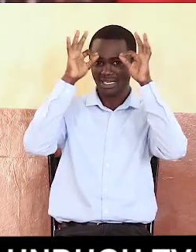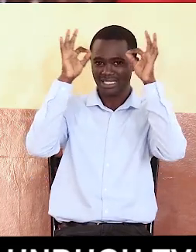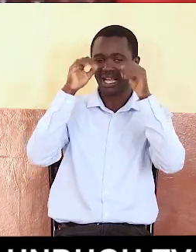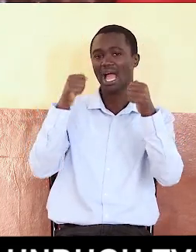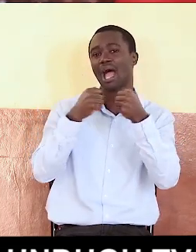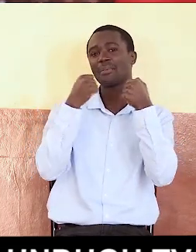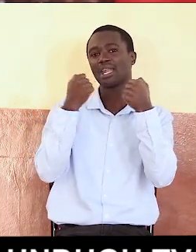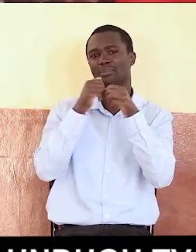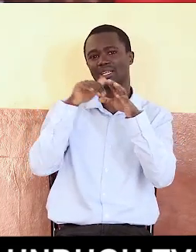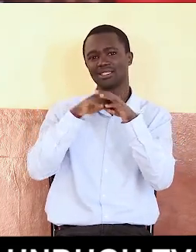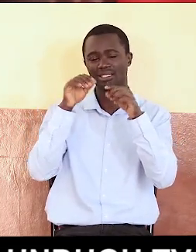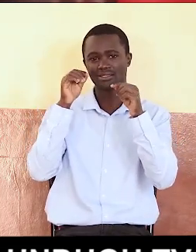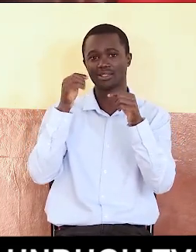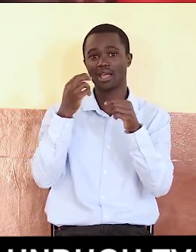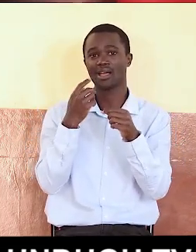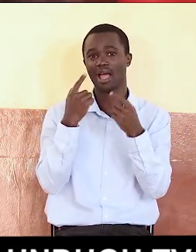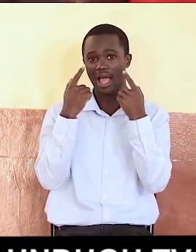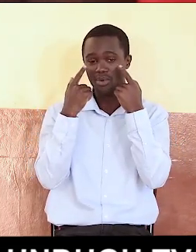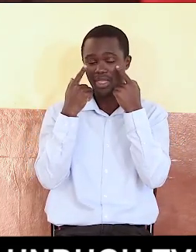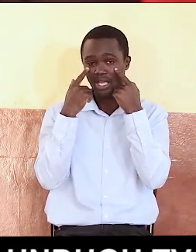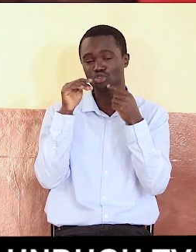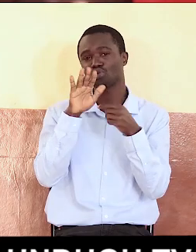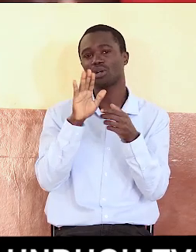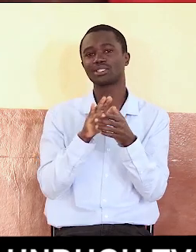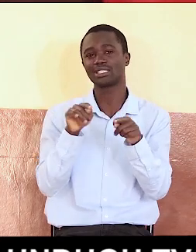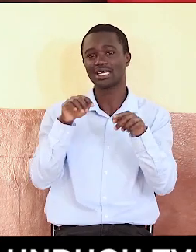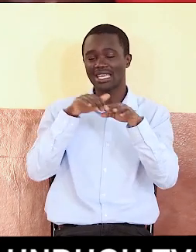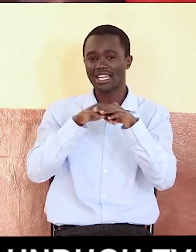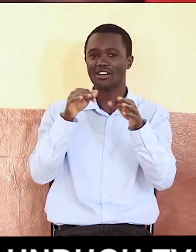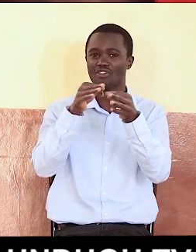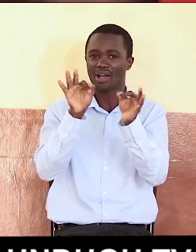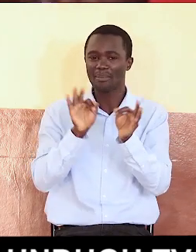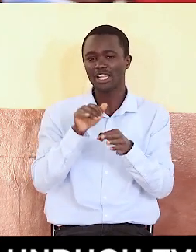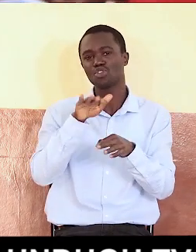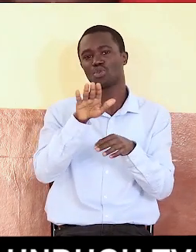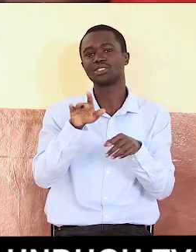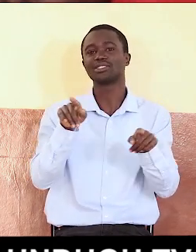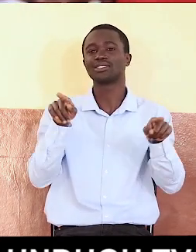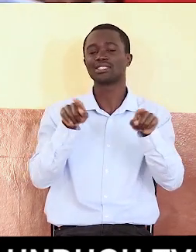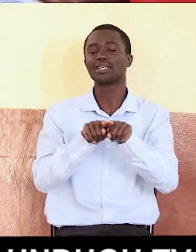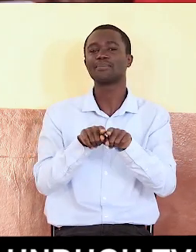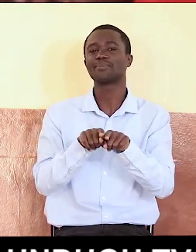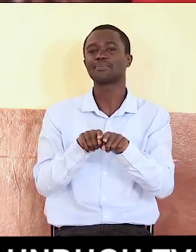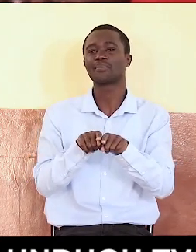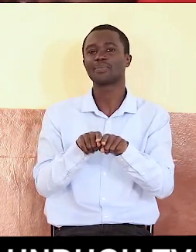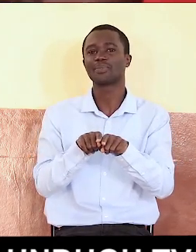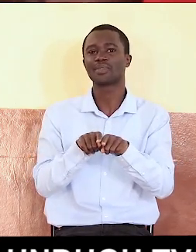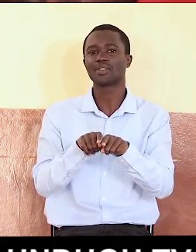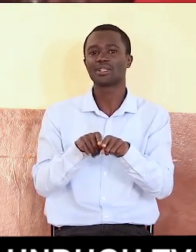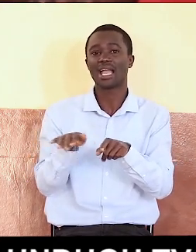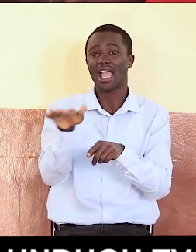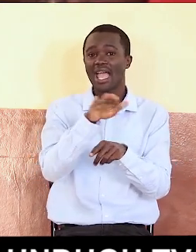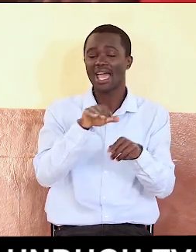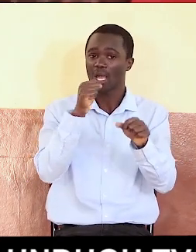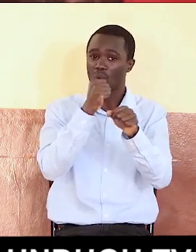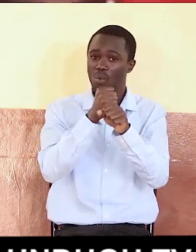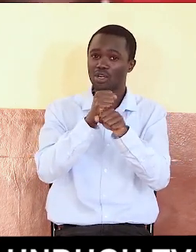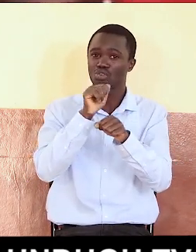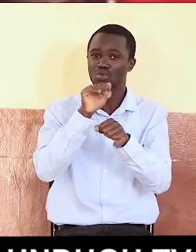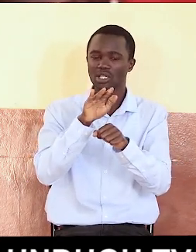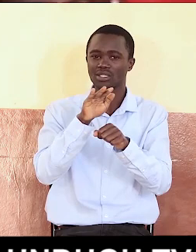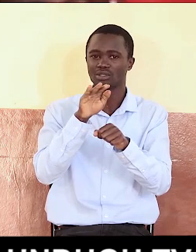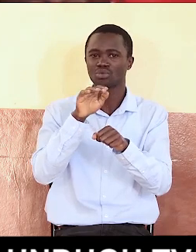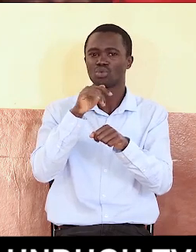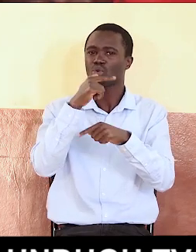pako, katika familia yako, na pia katika mahali unapofanya kazi. Utaendelea